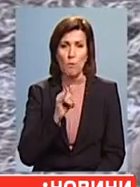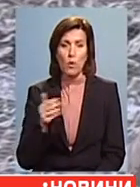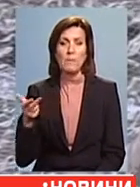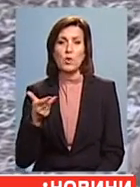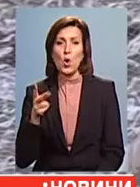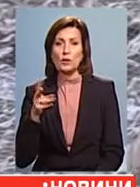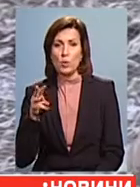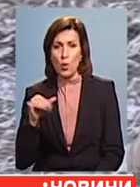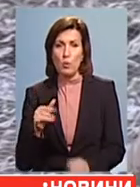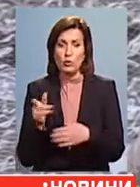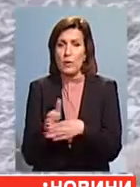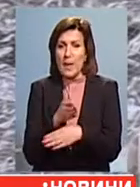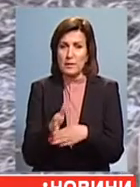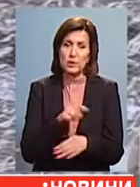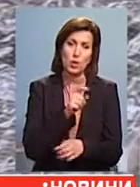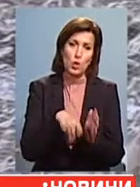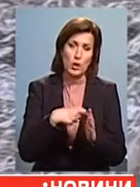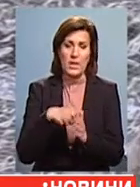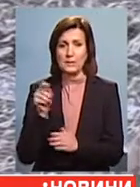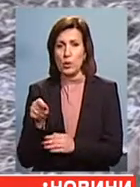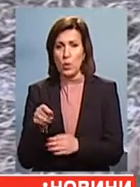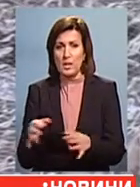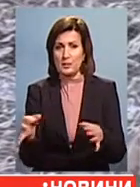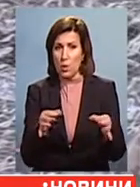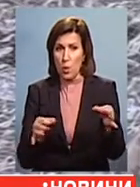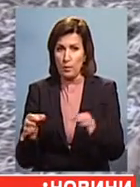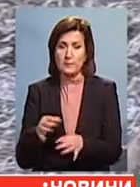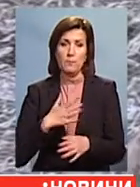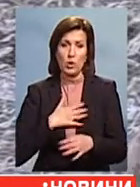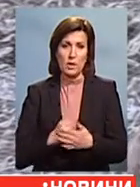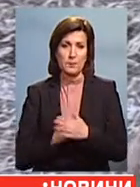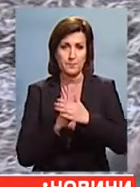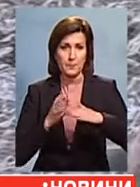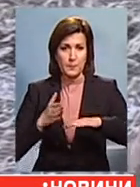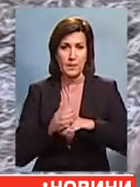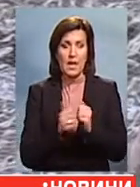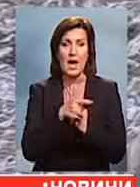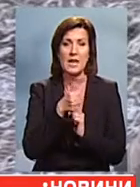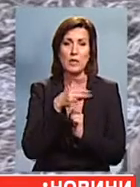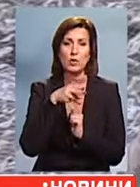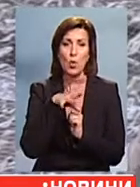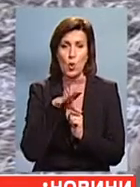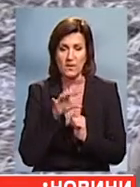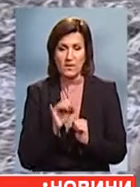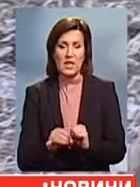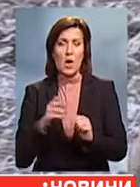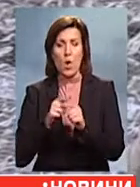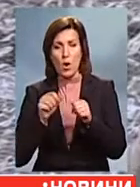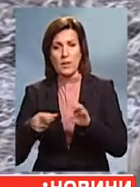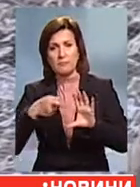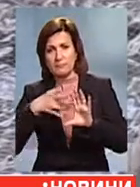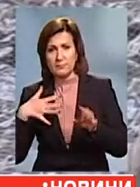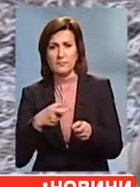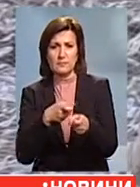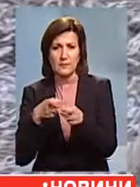на межі Донецької та Луганської областей. По наших опорних пунктах в районі Красногорівки, окрім гранатометів, великокаліберних кулеметів та